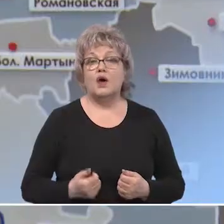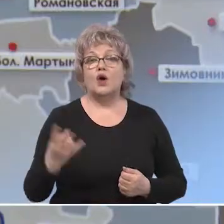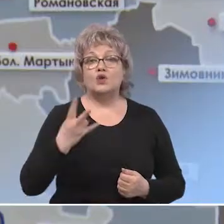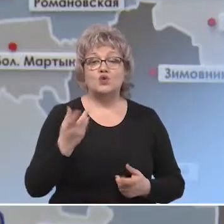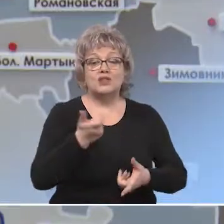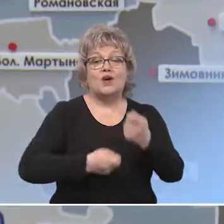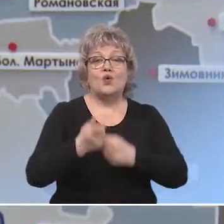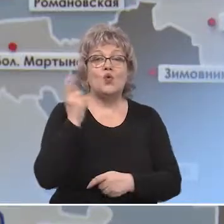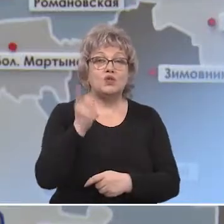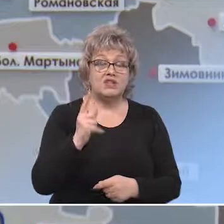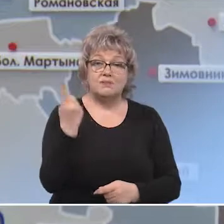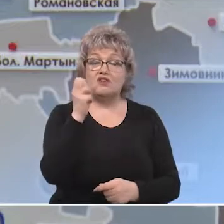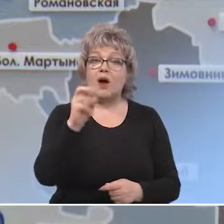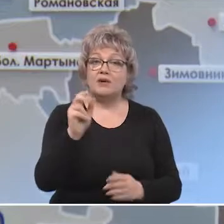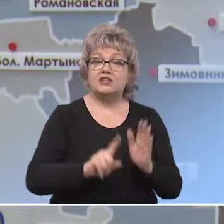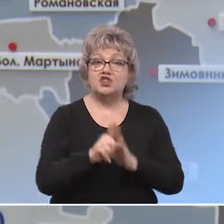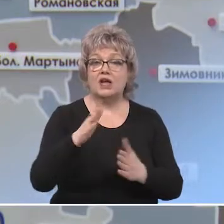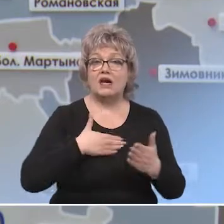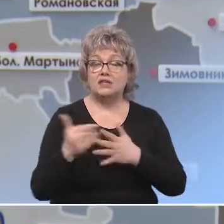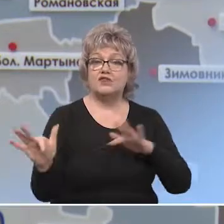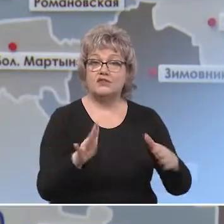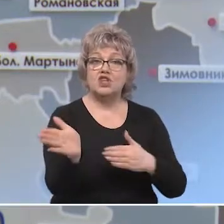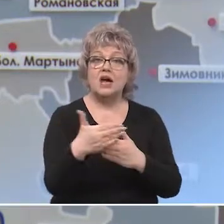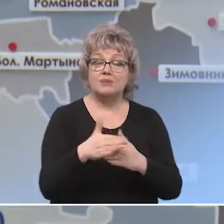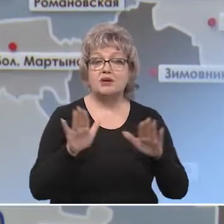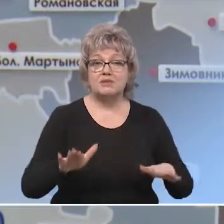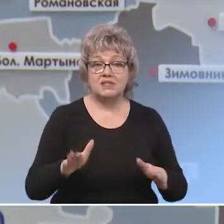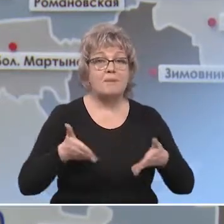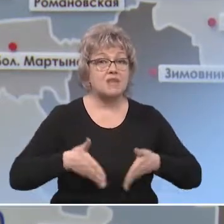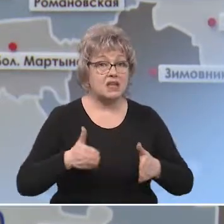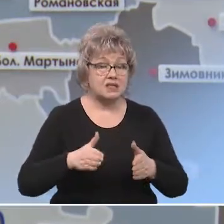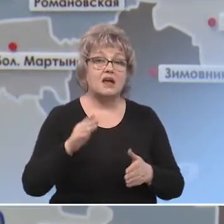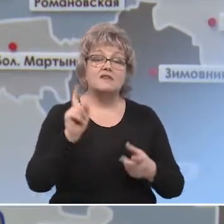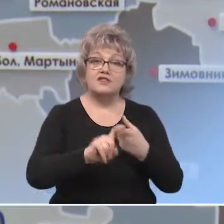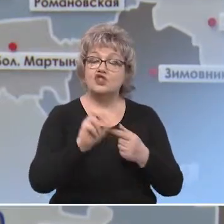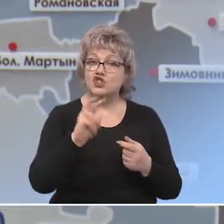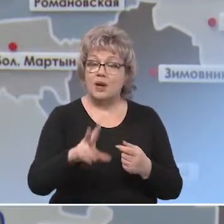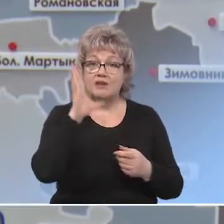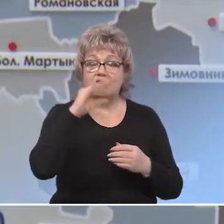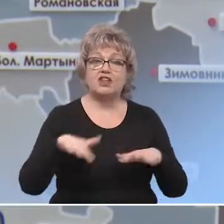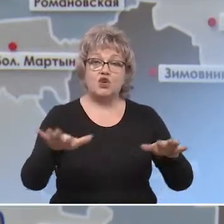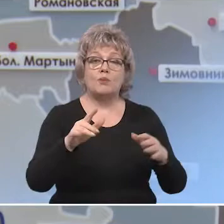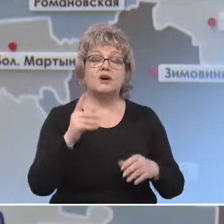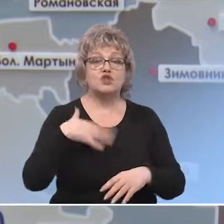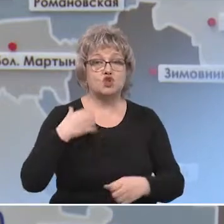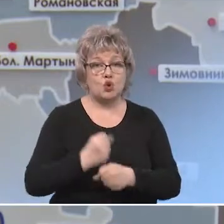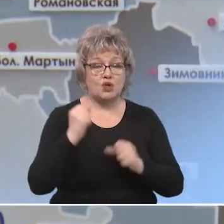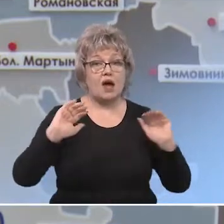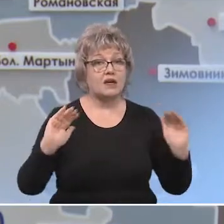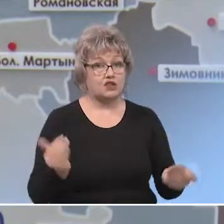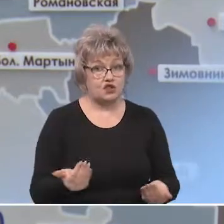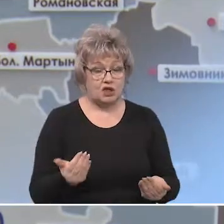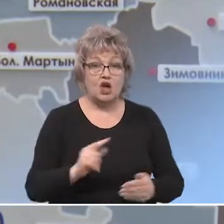Пора сматывать удочки. С 1 апреля начинается активное движение рыбы к местам нереста, в связи с чем на водоемах вводятся